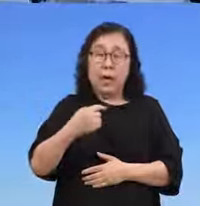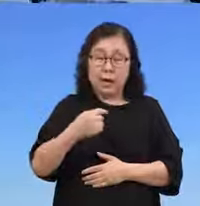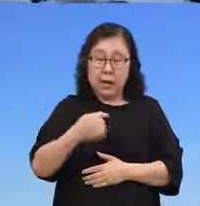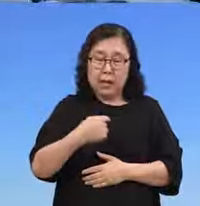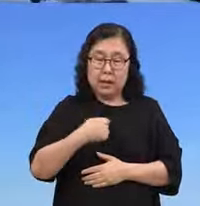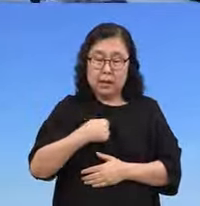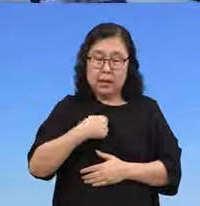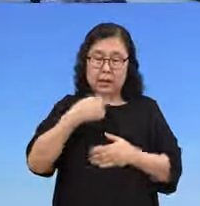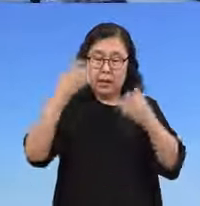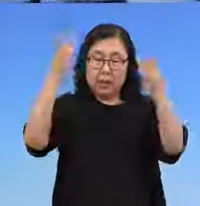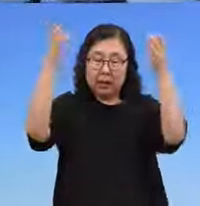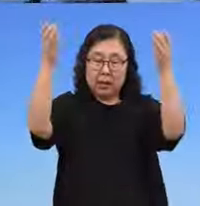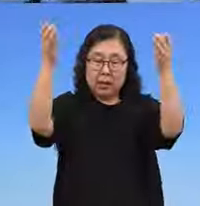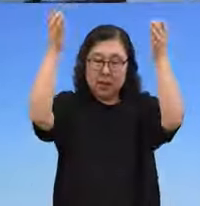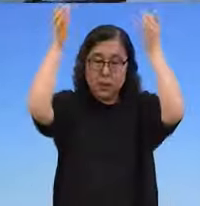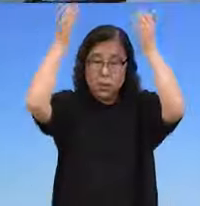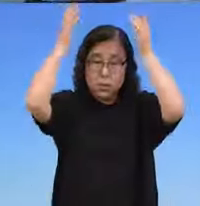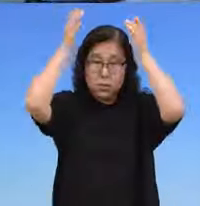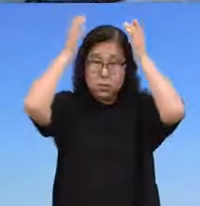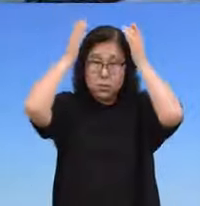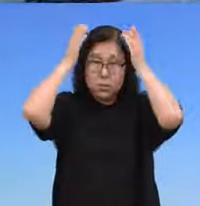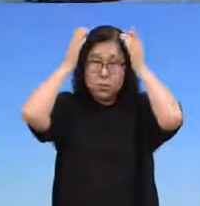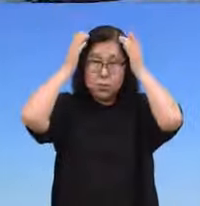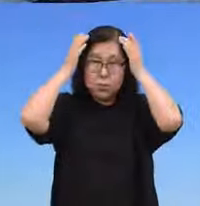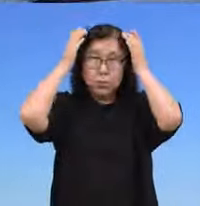내게 씌우소서.